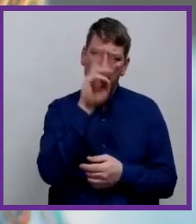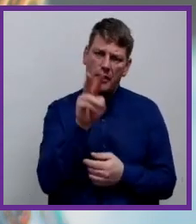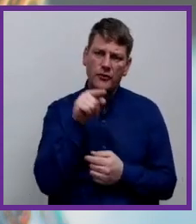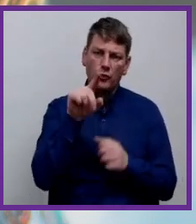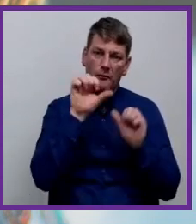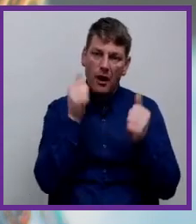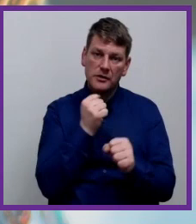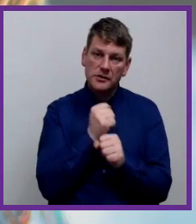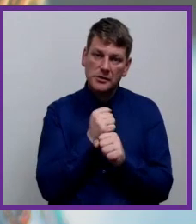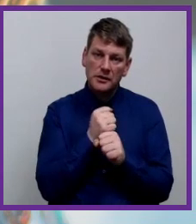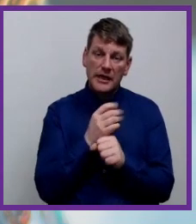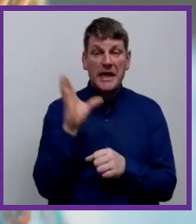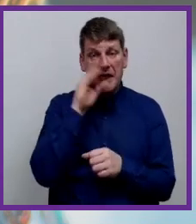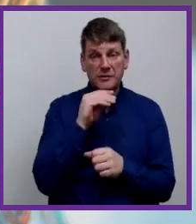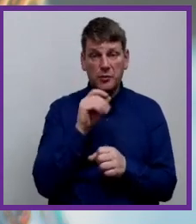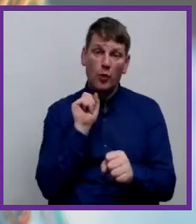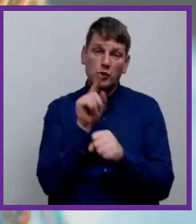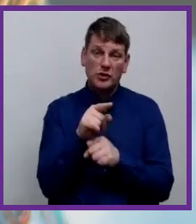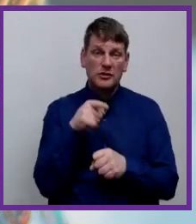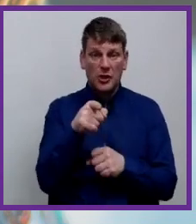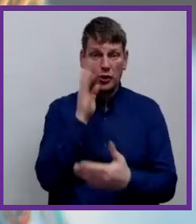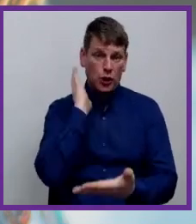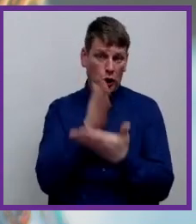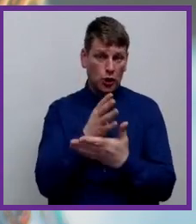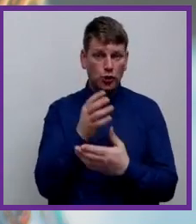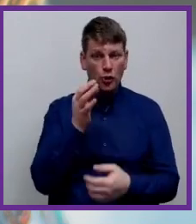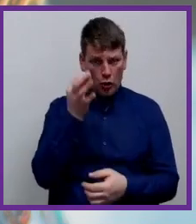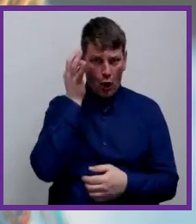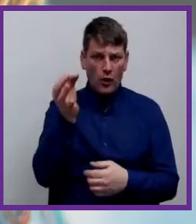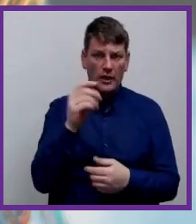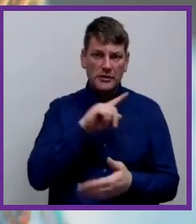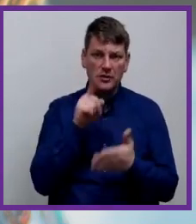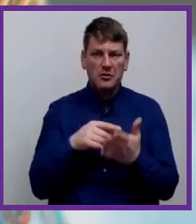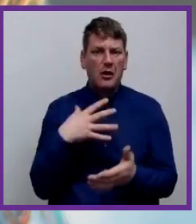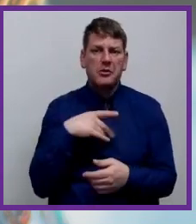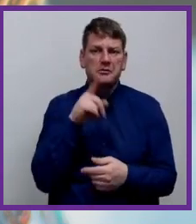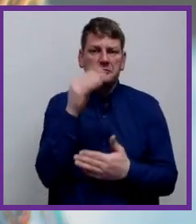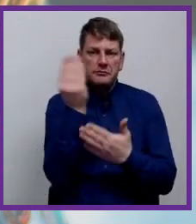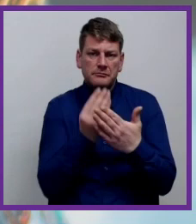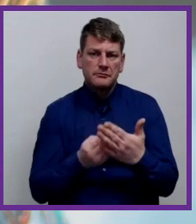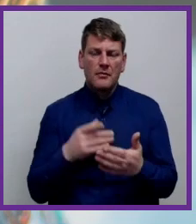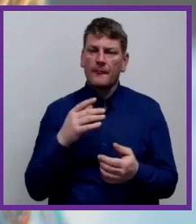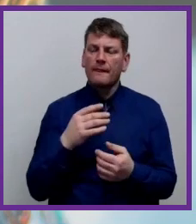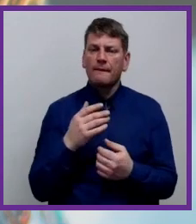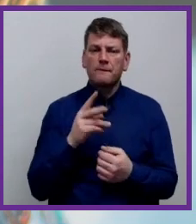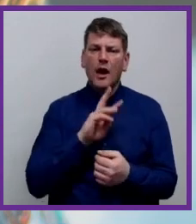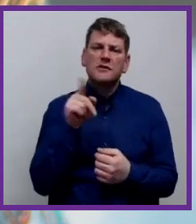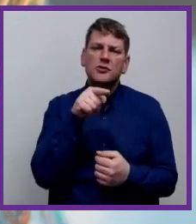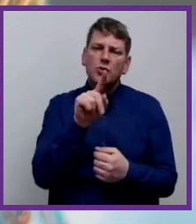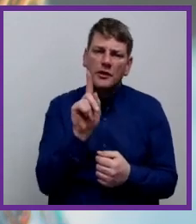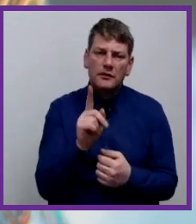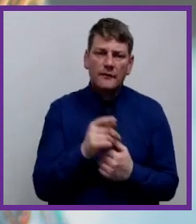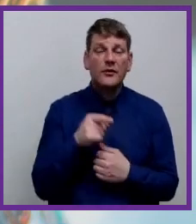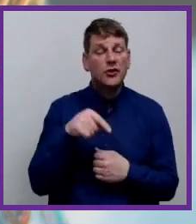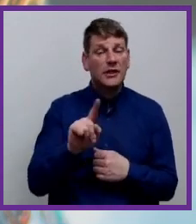darbu, iespējams uzdot pavisam tādus tiešus un konkrētus jautājumus, kāpēc tas ir attēlots, kas ir attēlots. Un šeit tad ir